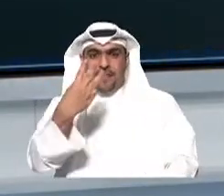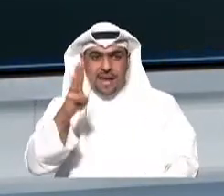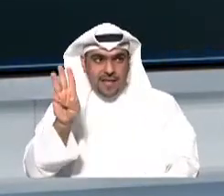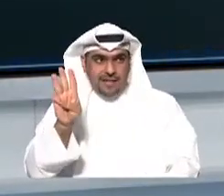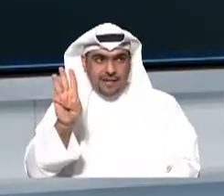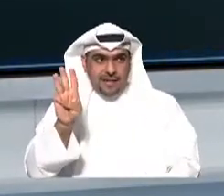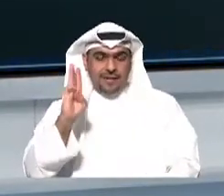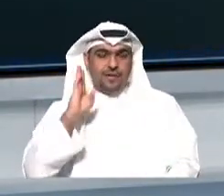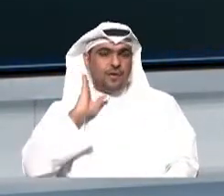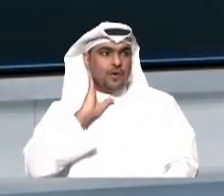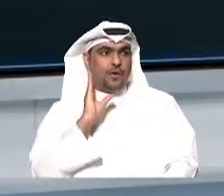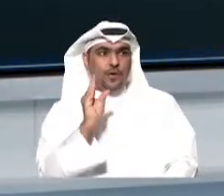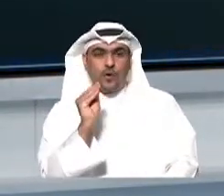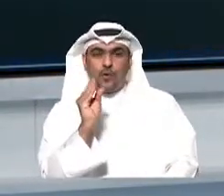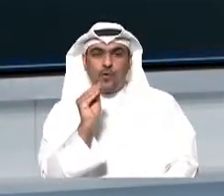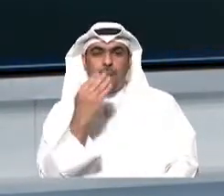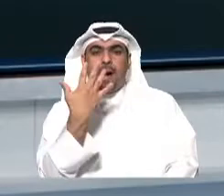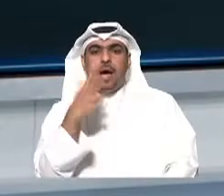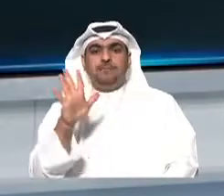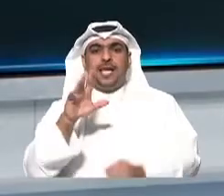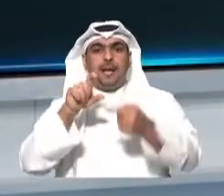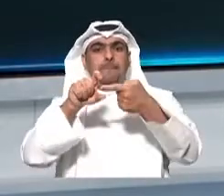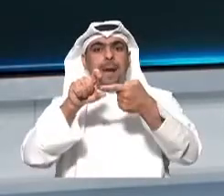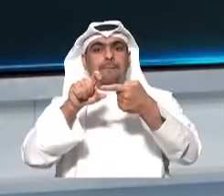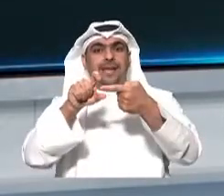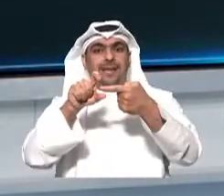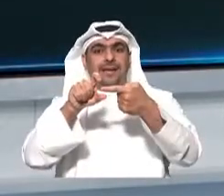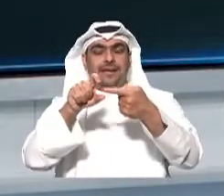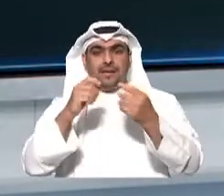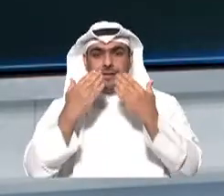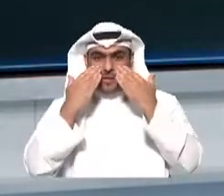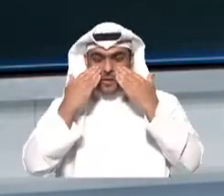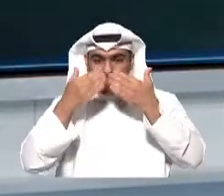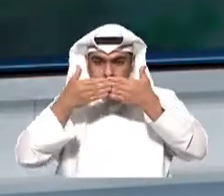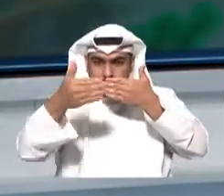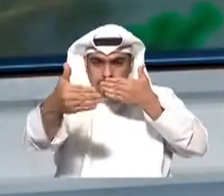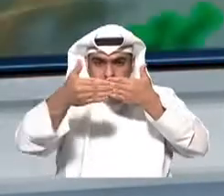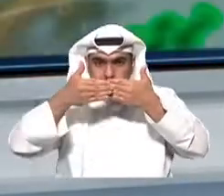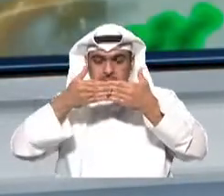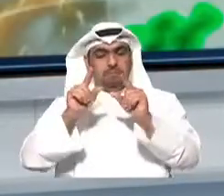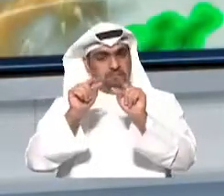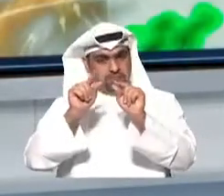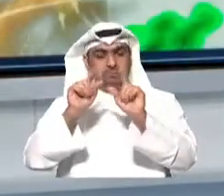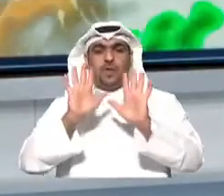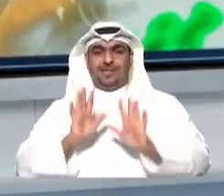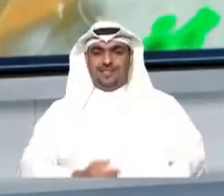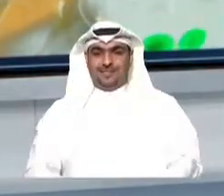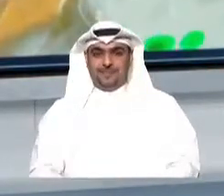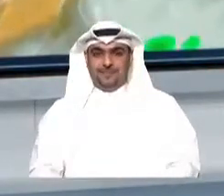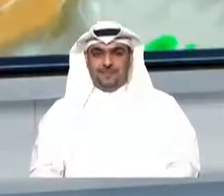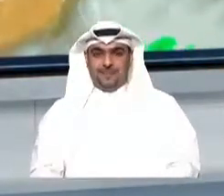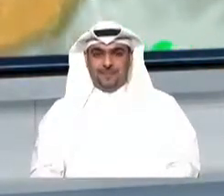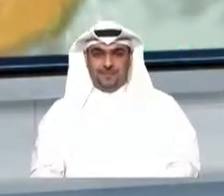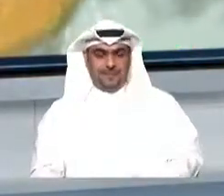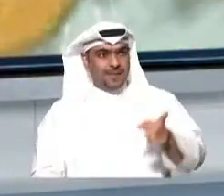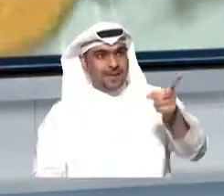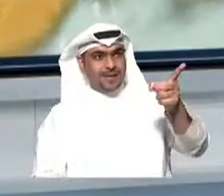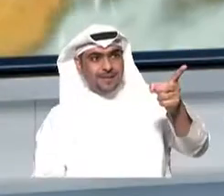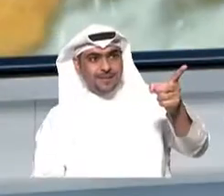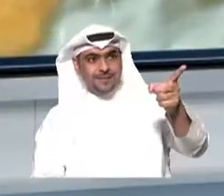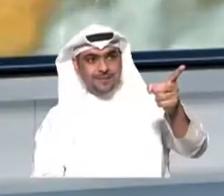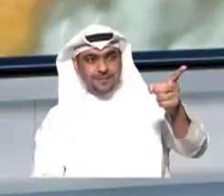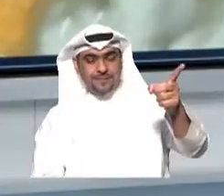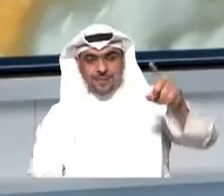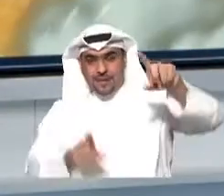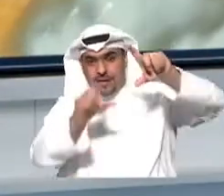30 درجة مئوية، حول 50% رطوبة نسبية، ورؤية أفقية جيدة 10 كيلومتر. امتداد منخفض مرتفع جوي